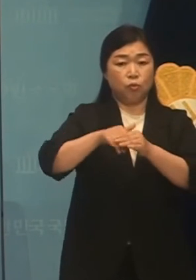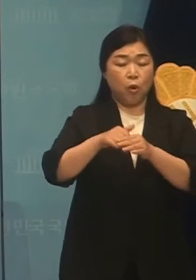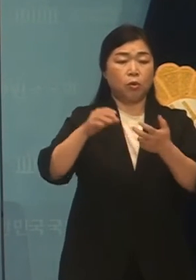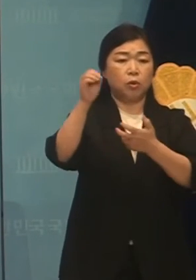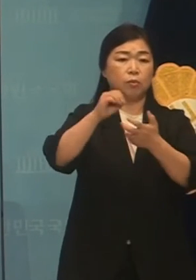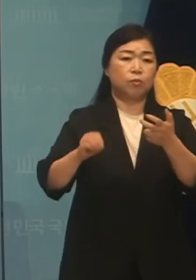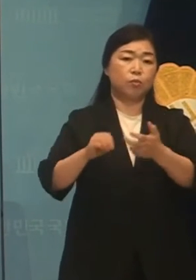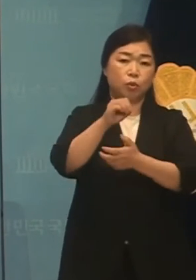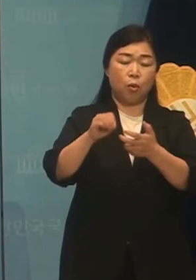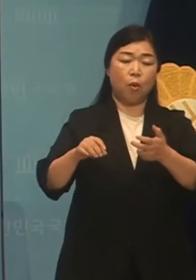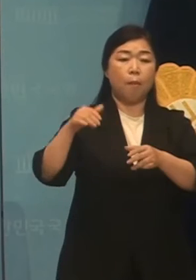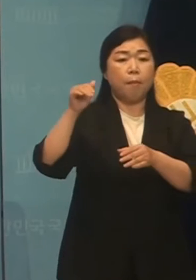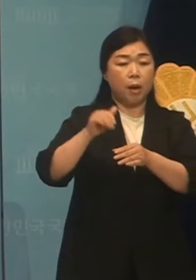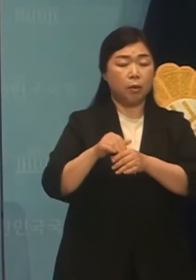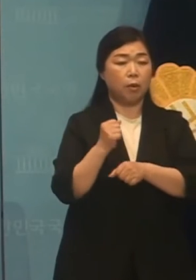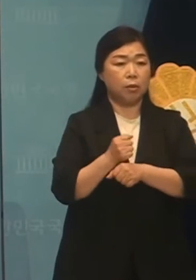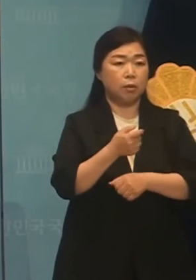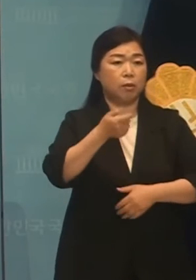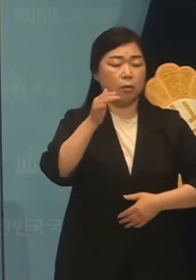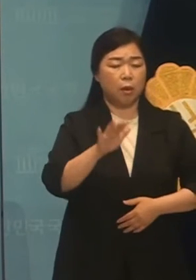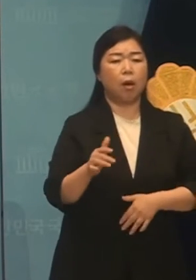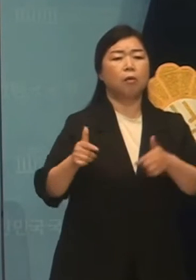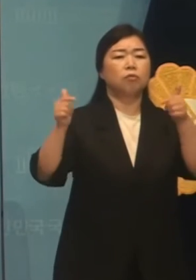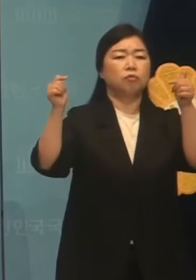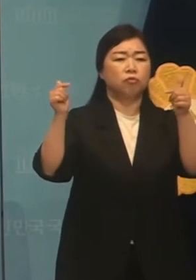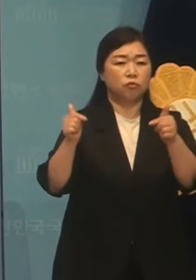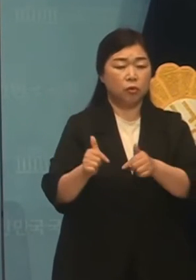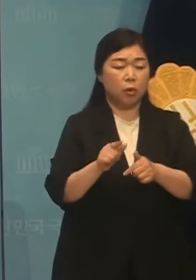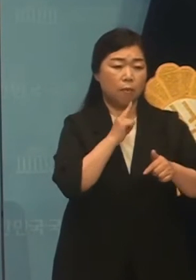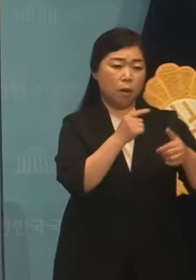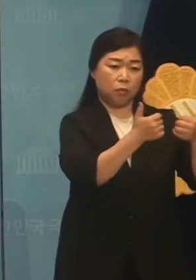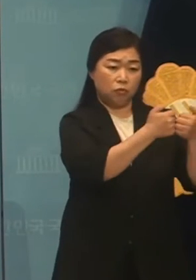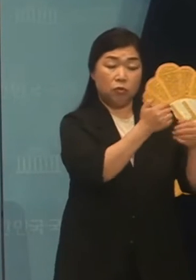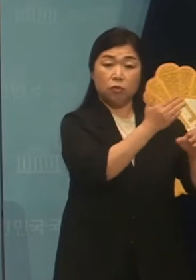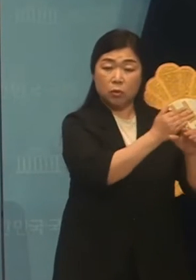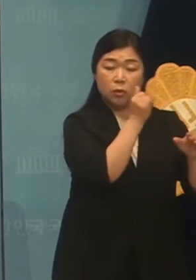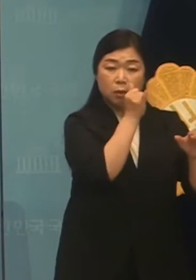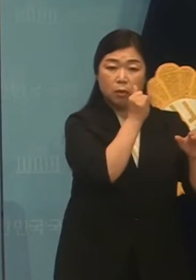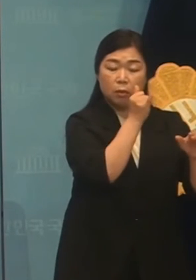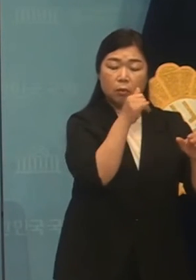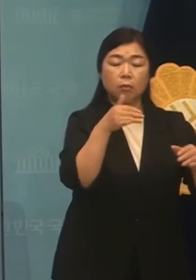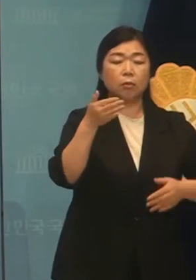반영하고 하고자 하는데 이것조차 줄이자라고 이야기를 하고 있습니다. 저는